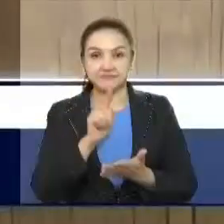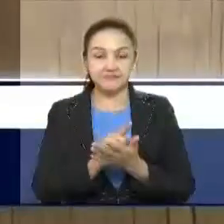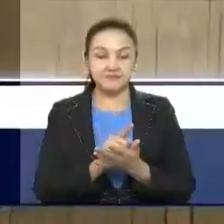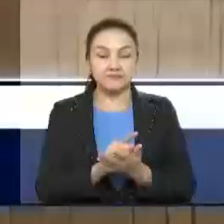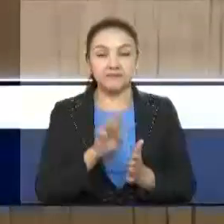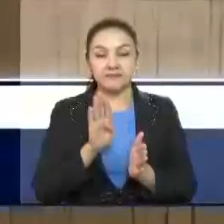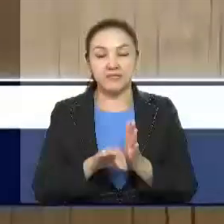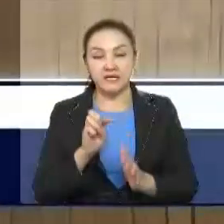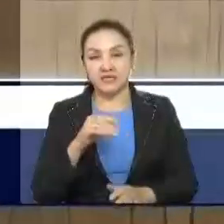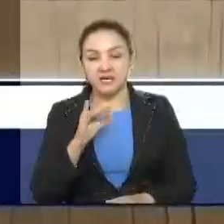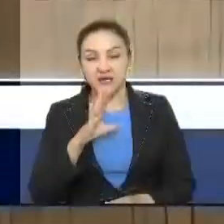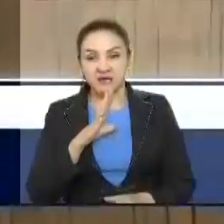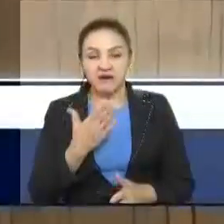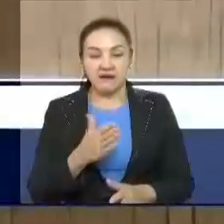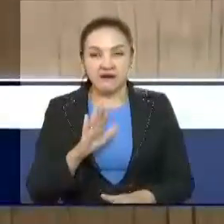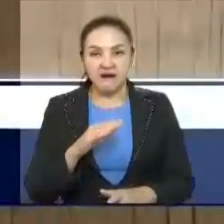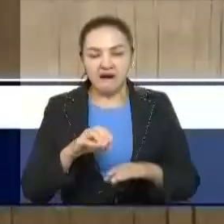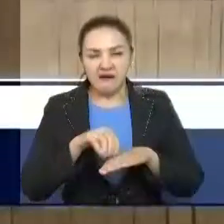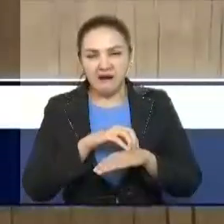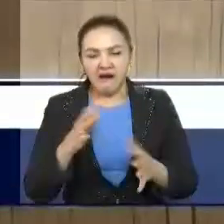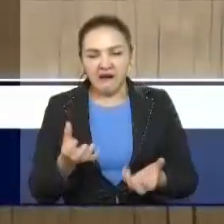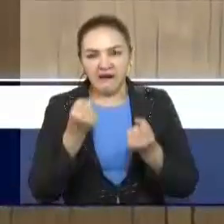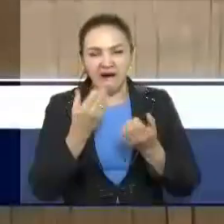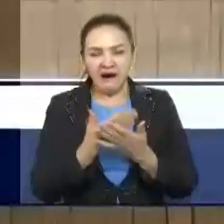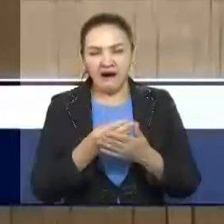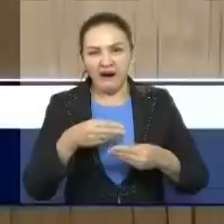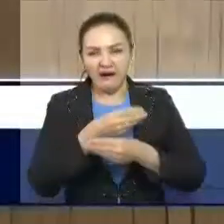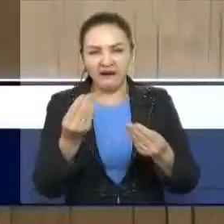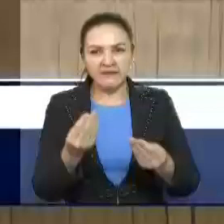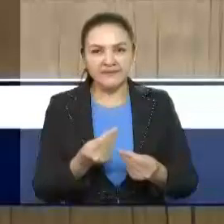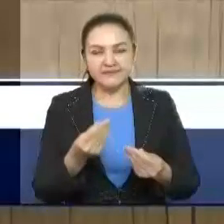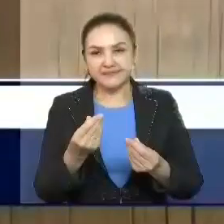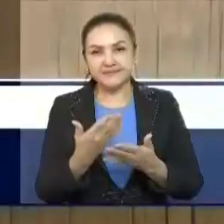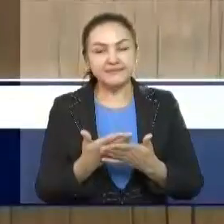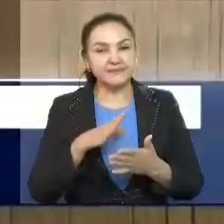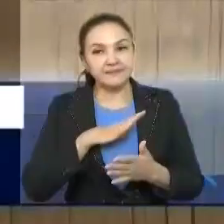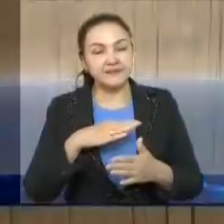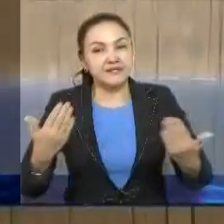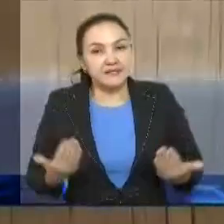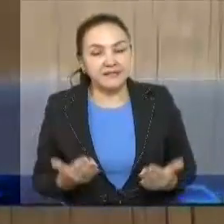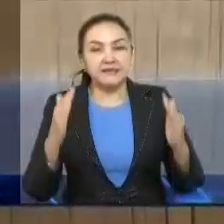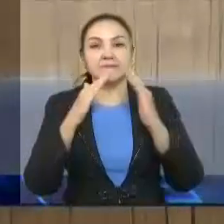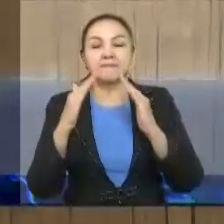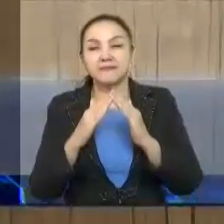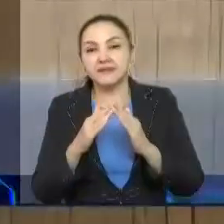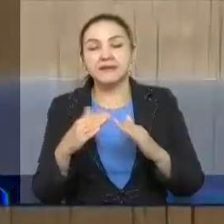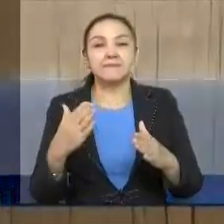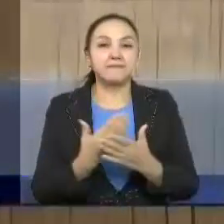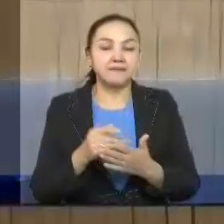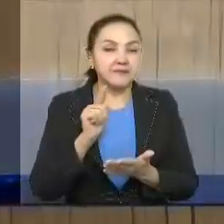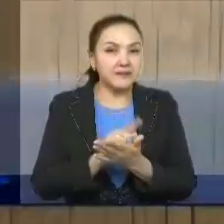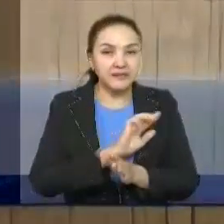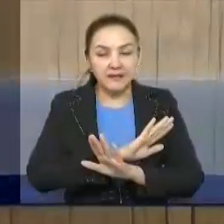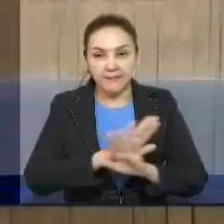без эксцессов. Областным акиматам была оказана поддержка и выделены необходимые средства. В жилых домах и социальных объектах не